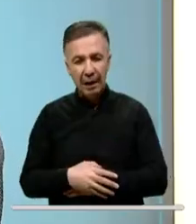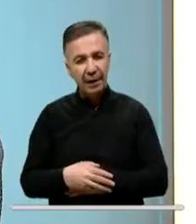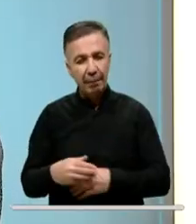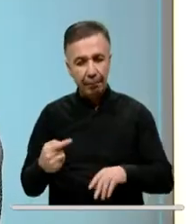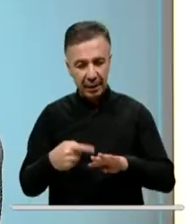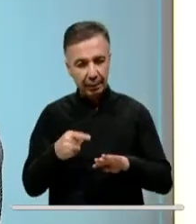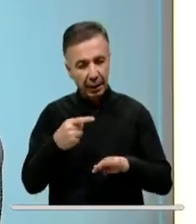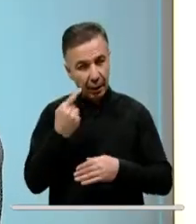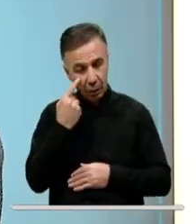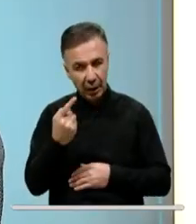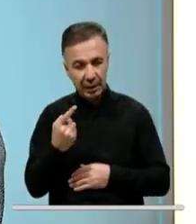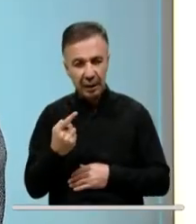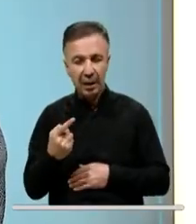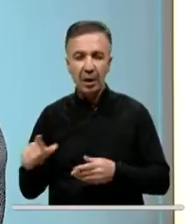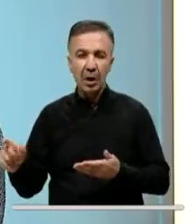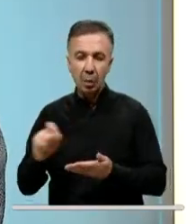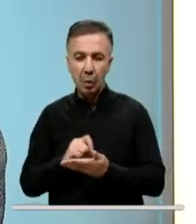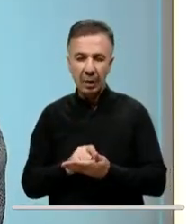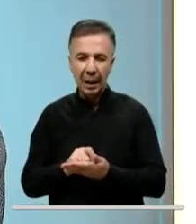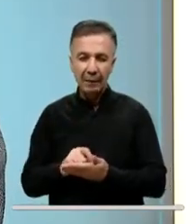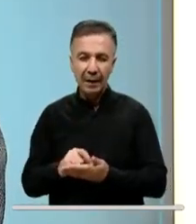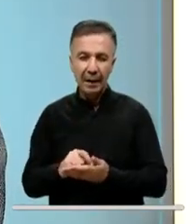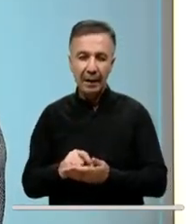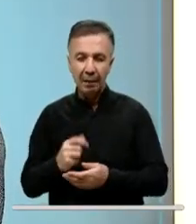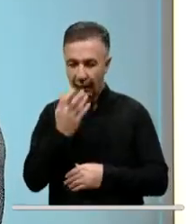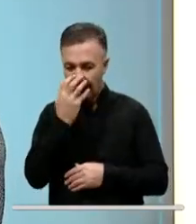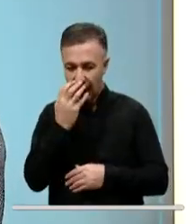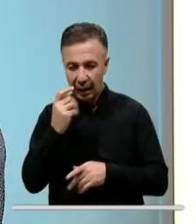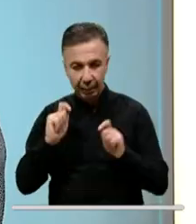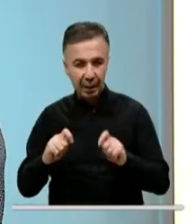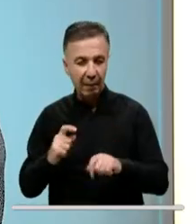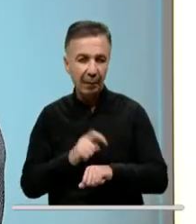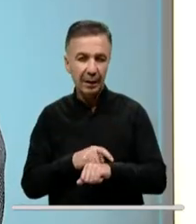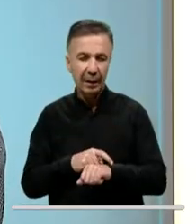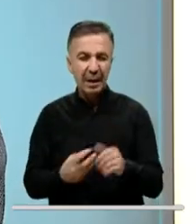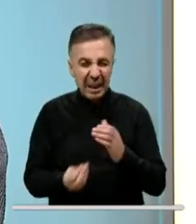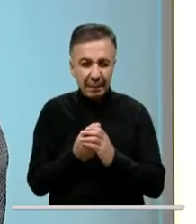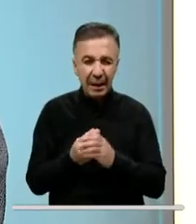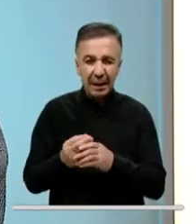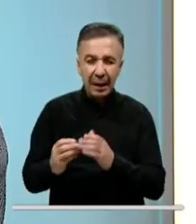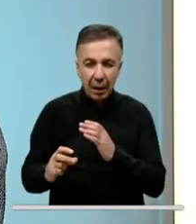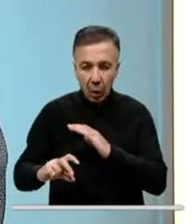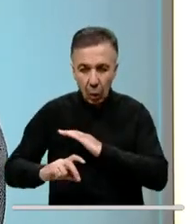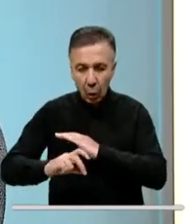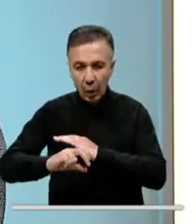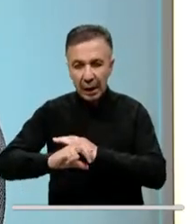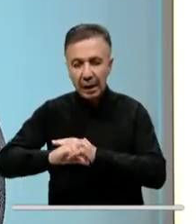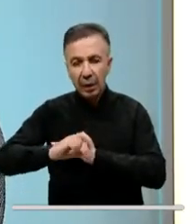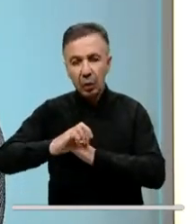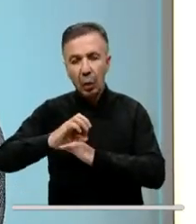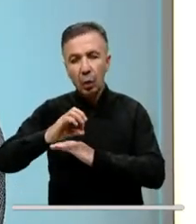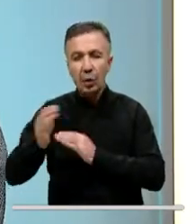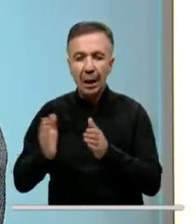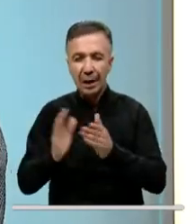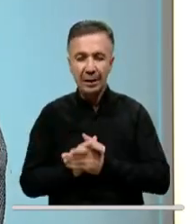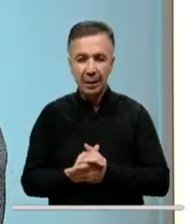Müzdelife'de vakfe yapmanın vakti imsak ile güneşin doğuşu arasıdır. Bütün bu ulemaya